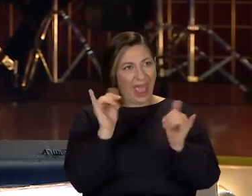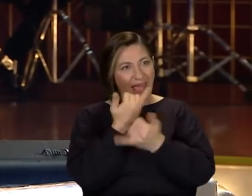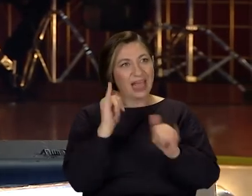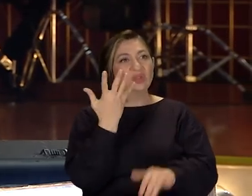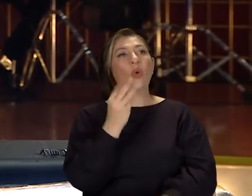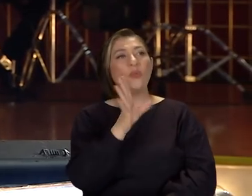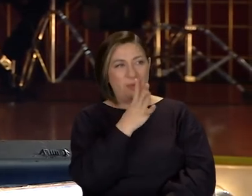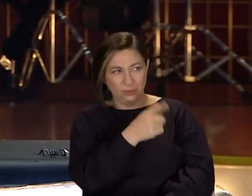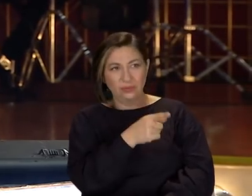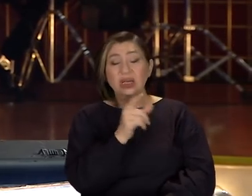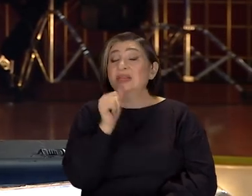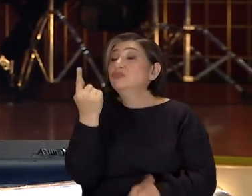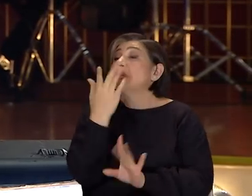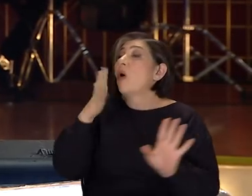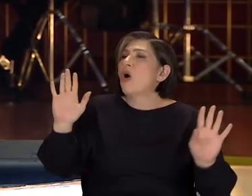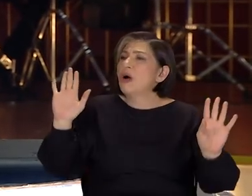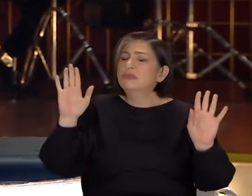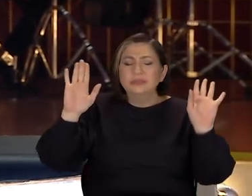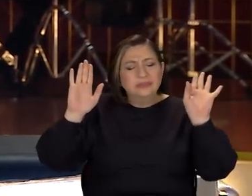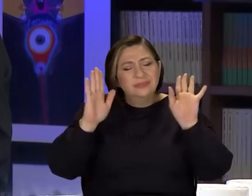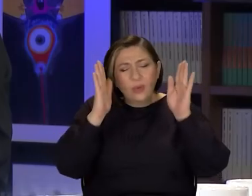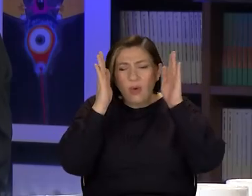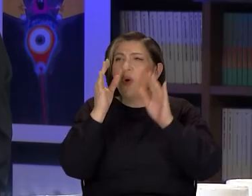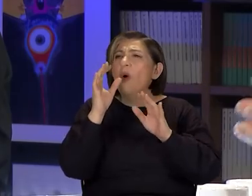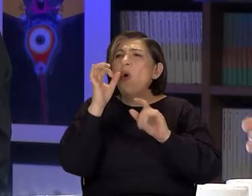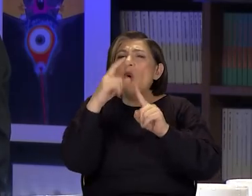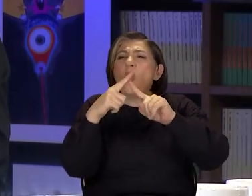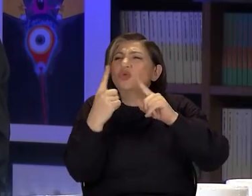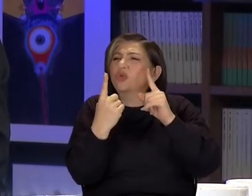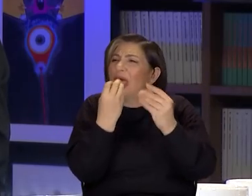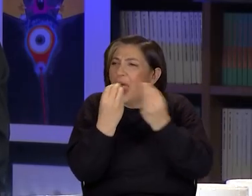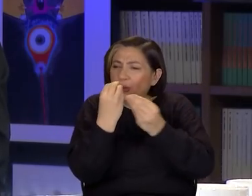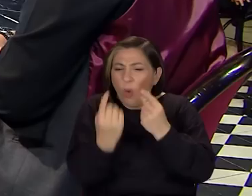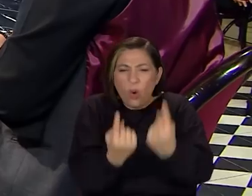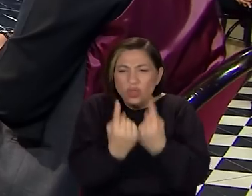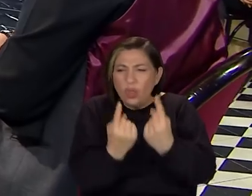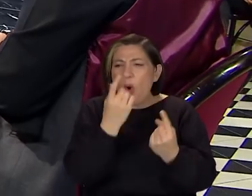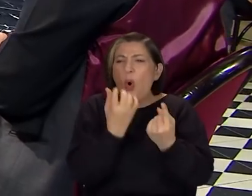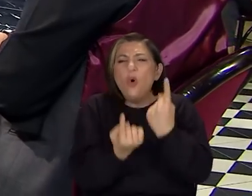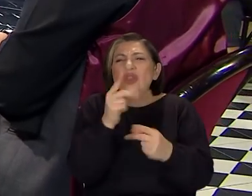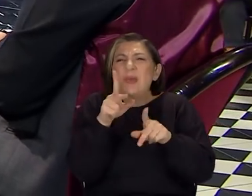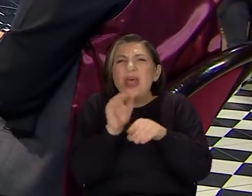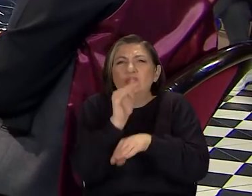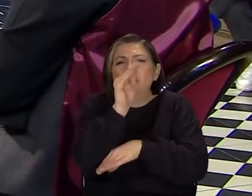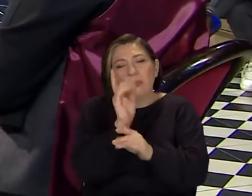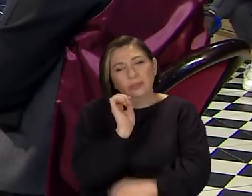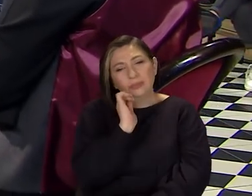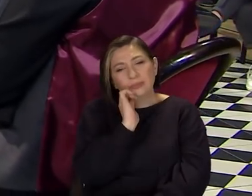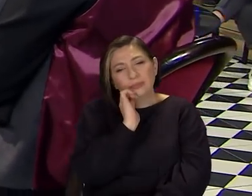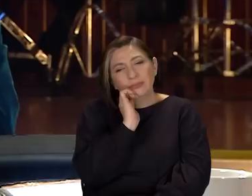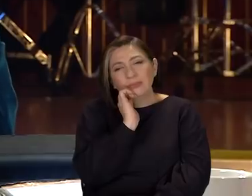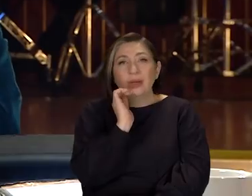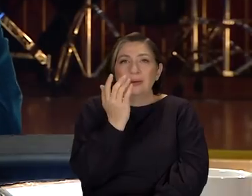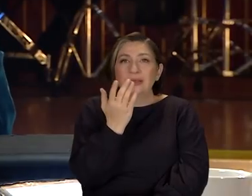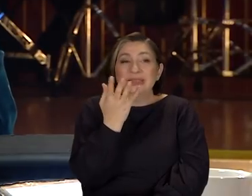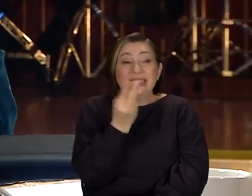de olmuyor biliyorsun değil mi? Hiçbir şey yok. Hiçbir şey yok. Yani ot yiyorsun ve ot gibi yaşıyorsun değil yani mi? Ota benziyorsun.